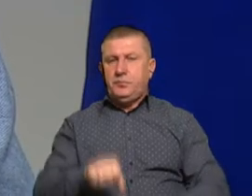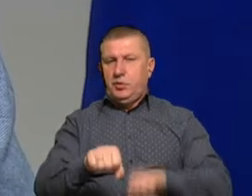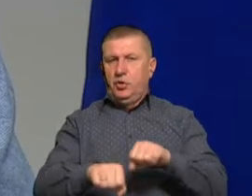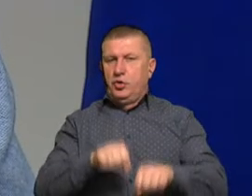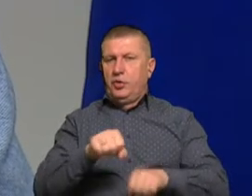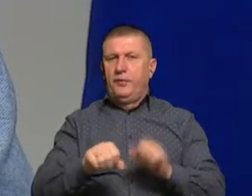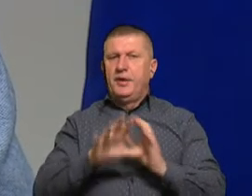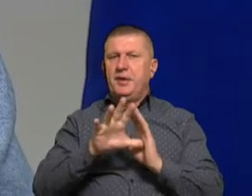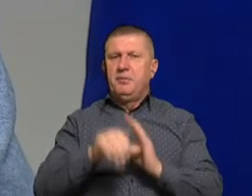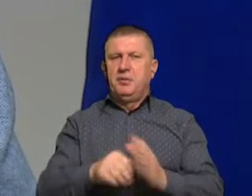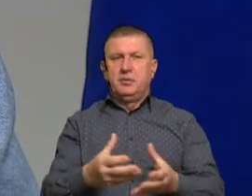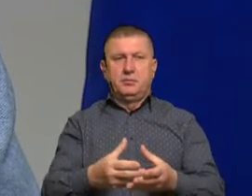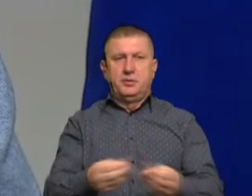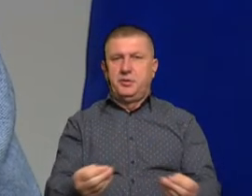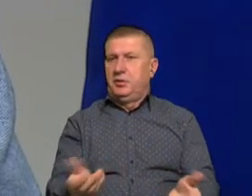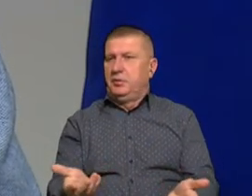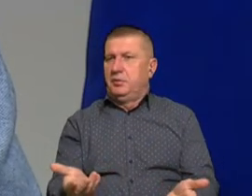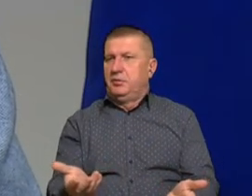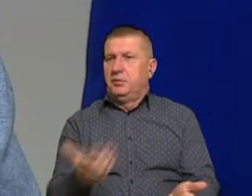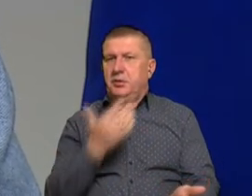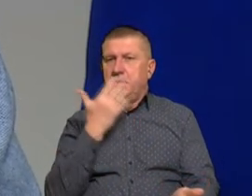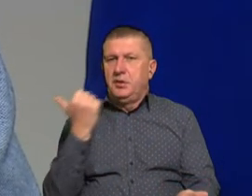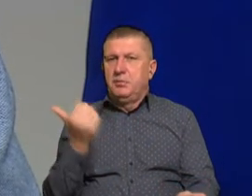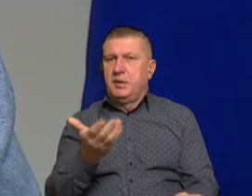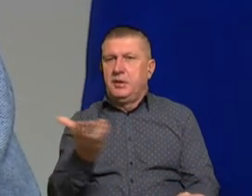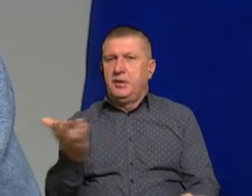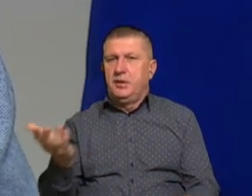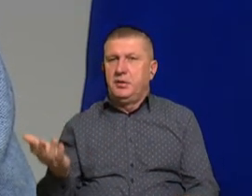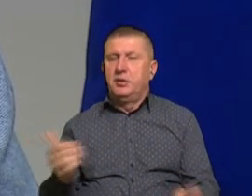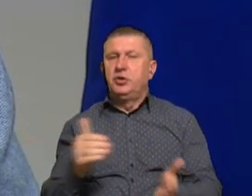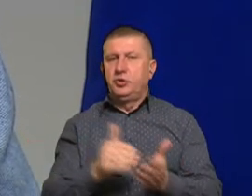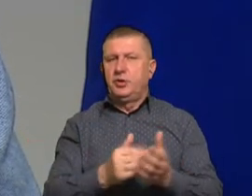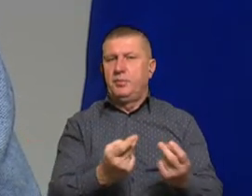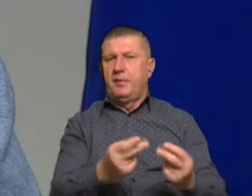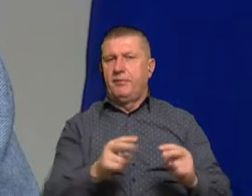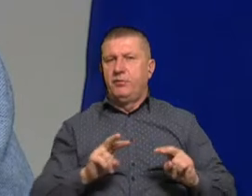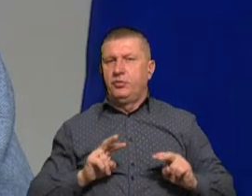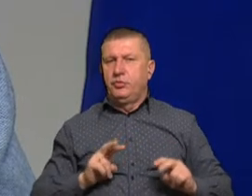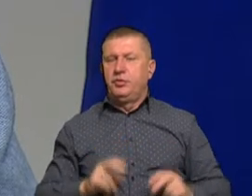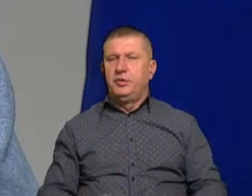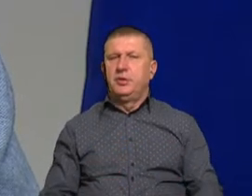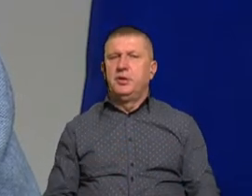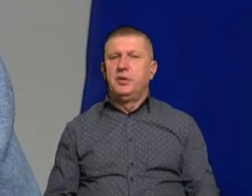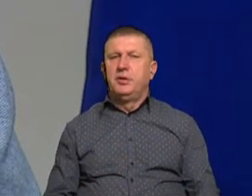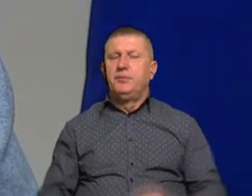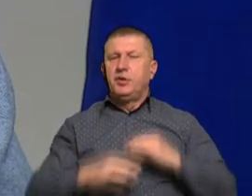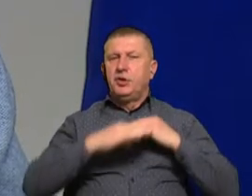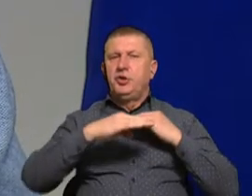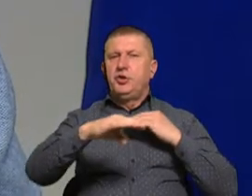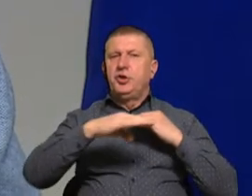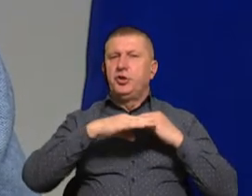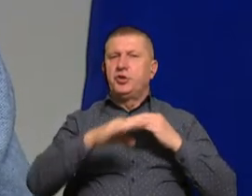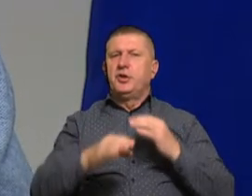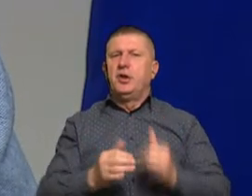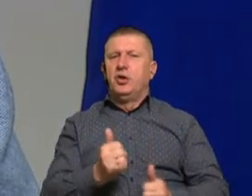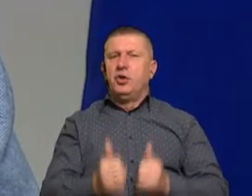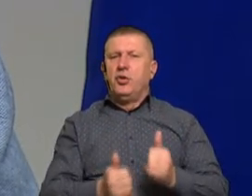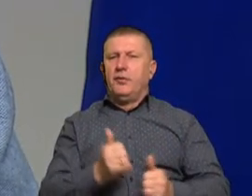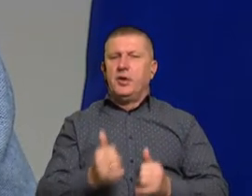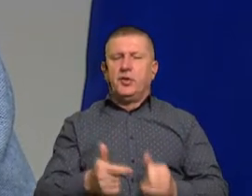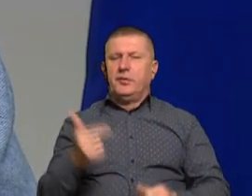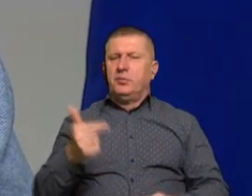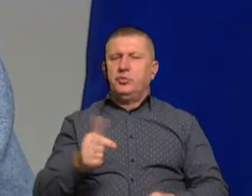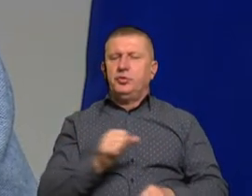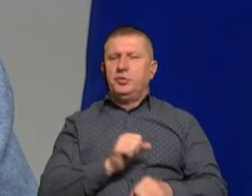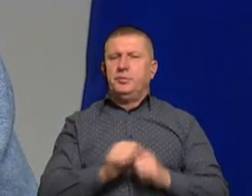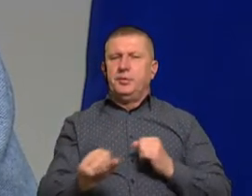miejskie. Zniknęły, niestety nie ma ich, ale trzeba wrócić do tego. Ścieżki rowerowe jak najbardziej, sam jestem rowerzystą, bardzo